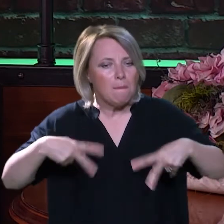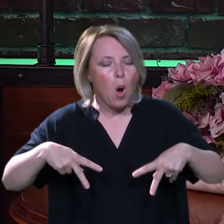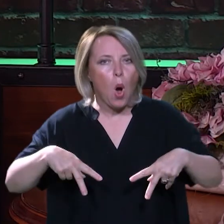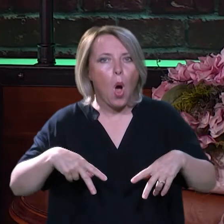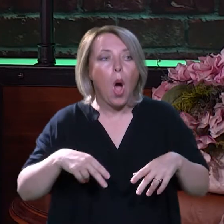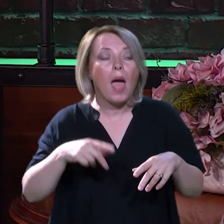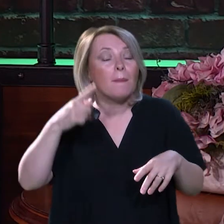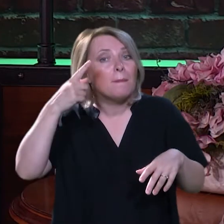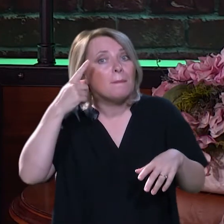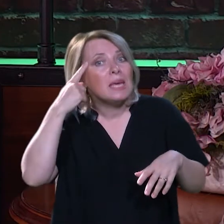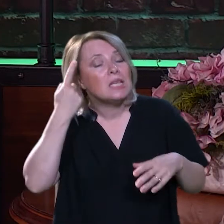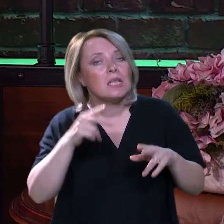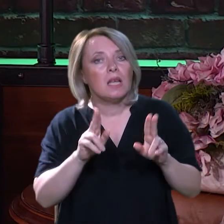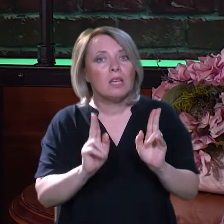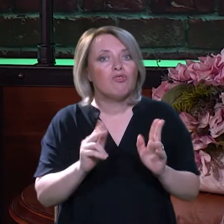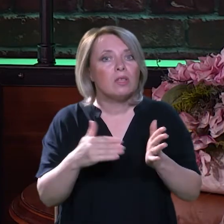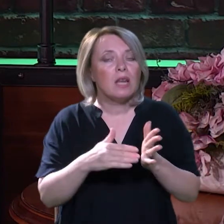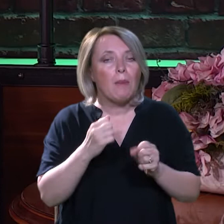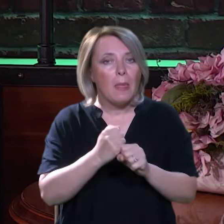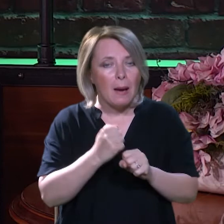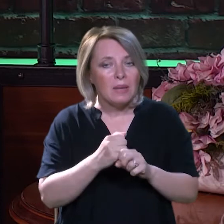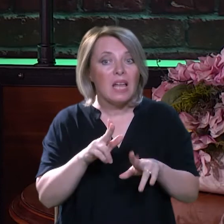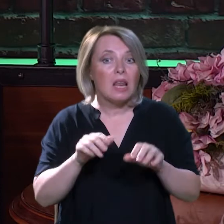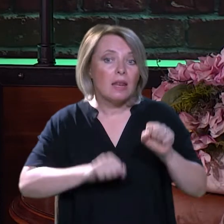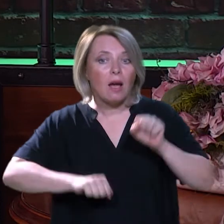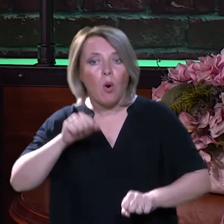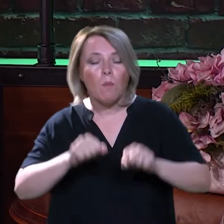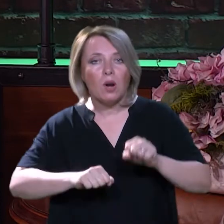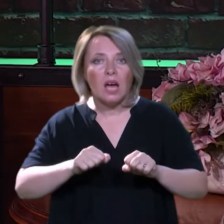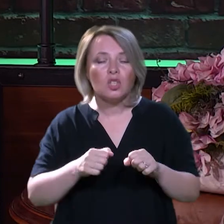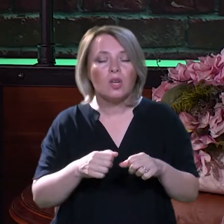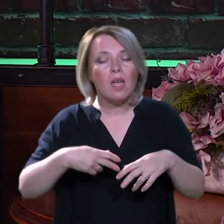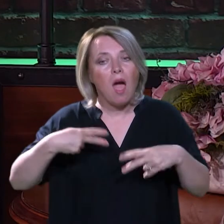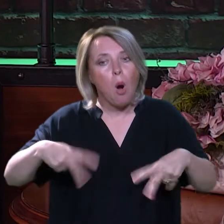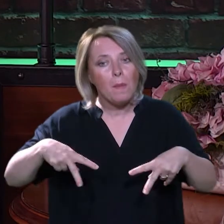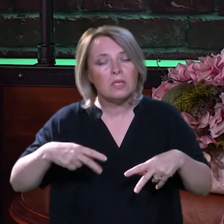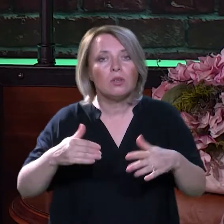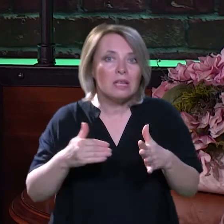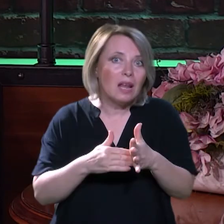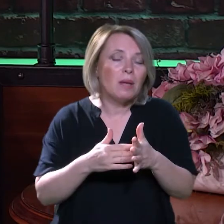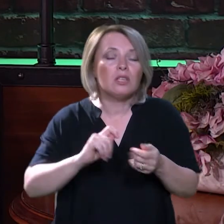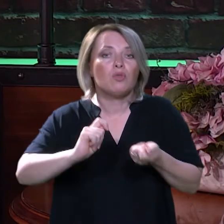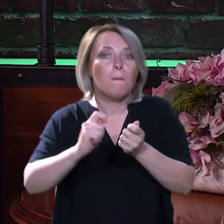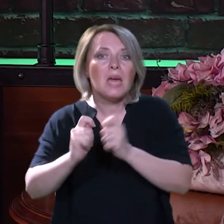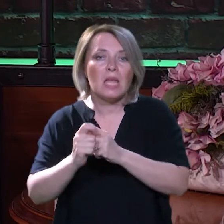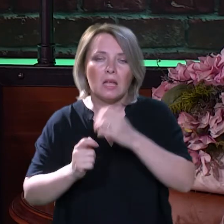ustrašeni, je li sad neko to ponašanje tako opasno da hitno trebamo nešto poduzimati.